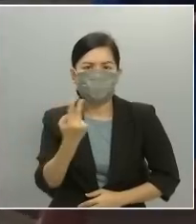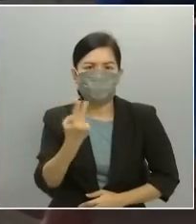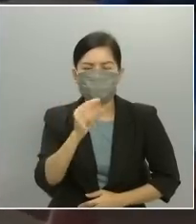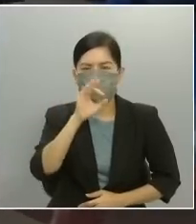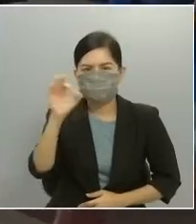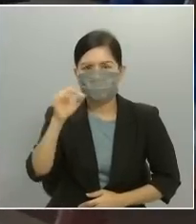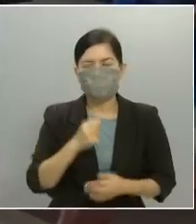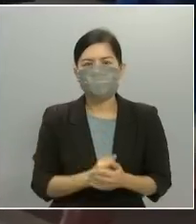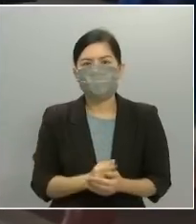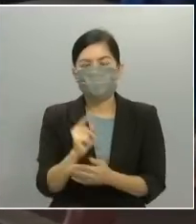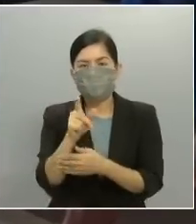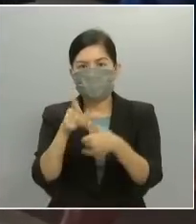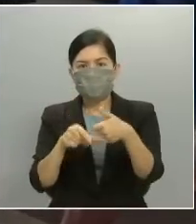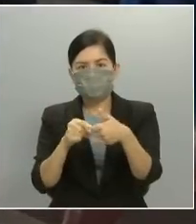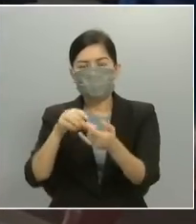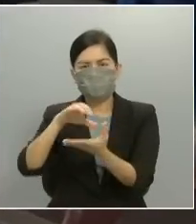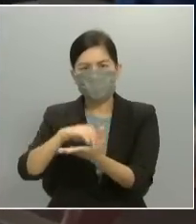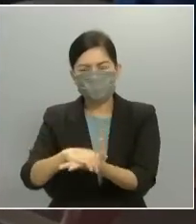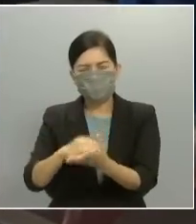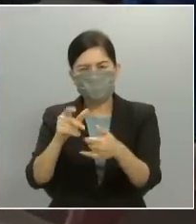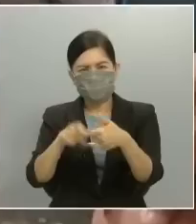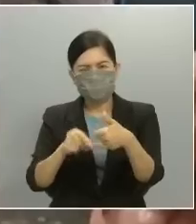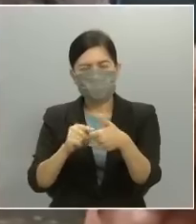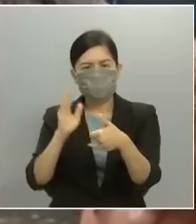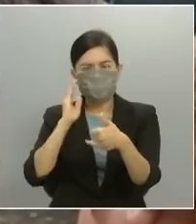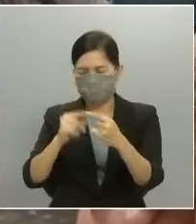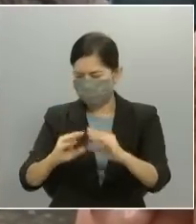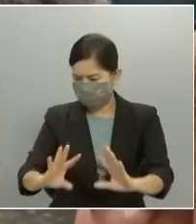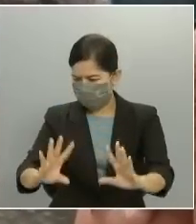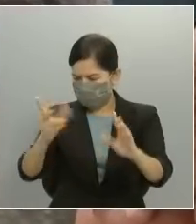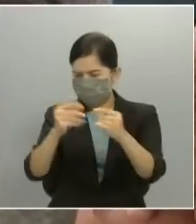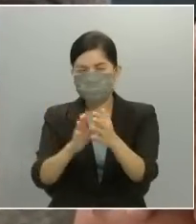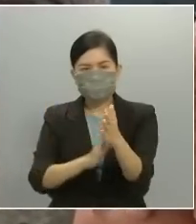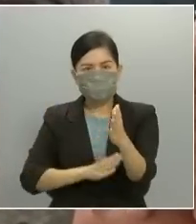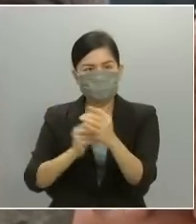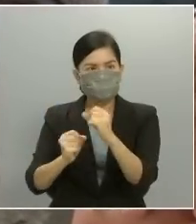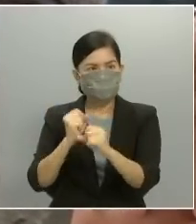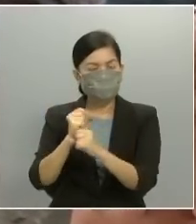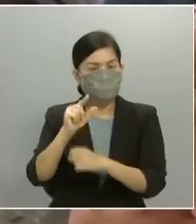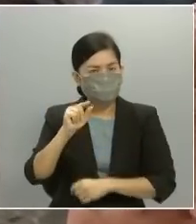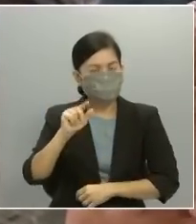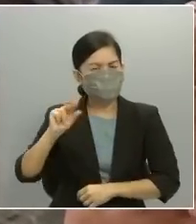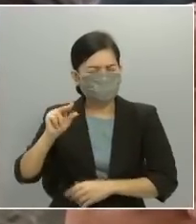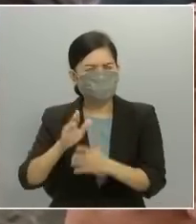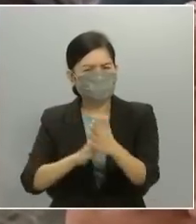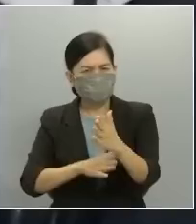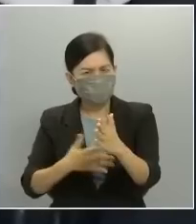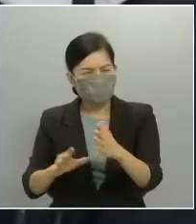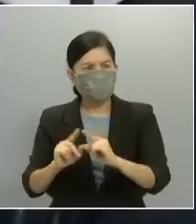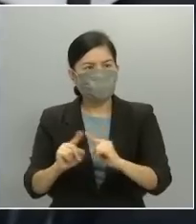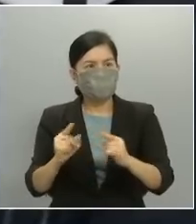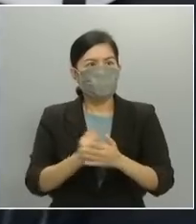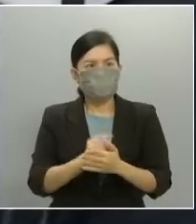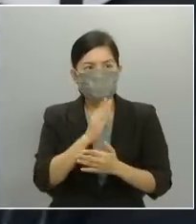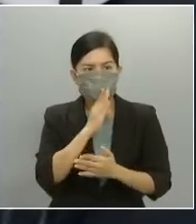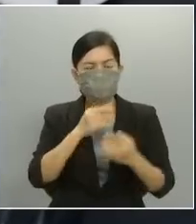สามีหนีหายไปตั้ง 20-30 ปีแล้ว ค่ะ แล้วปรากฏว่าการลงทะเบียนบัตรคนจนเนี่ยจะต้องมีสามีม